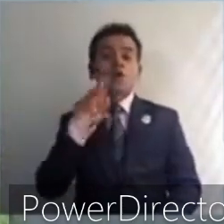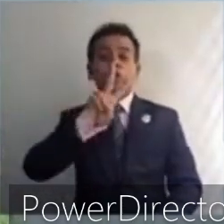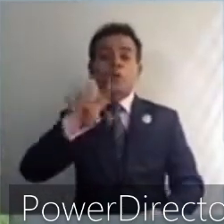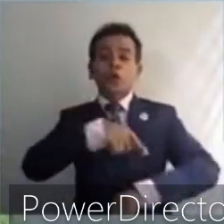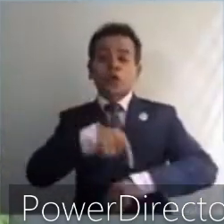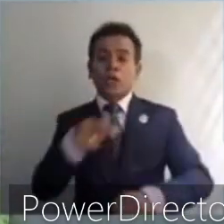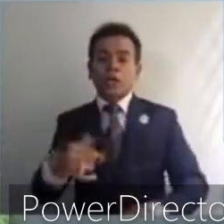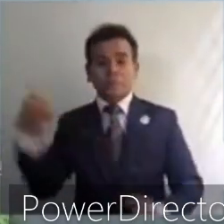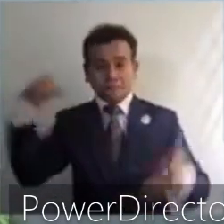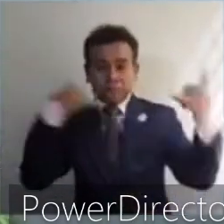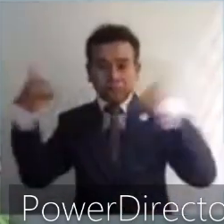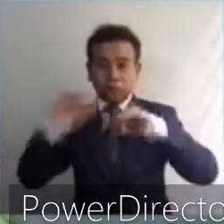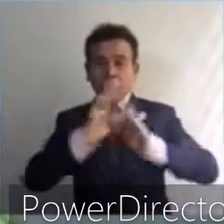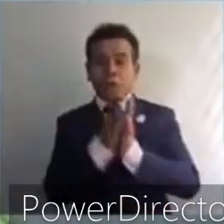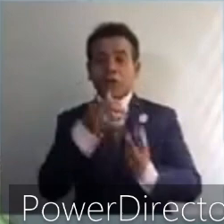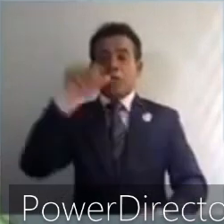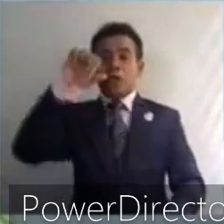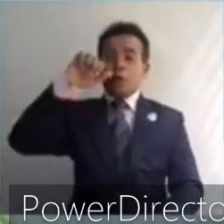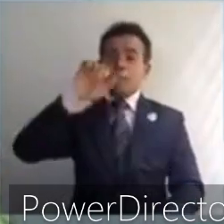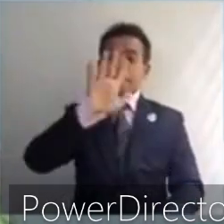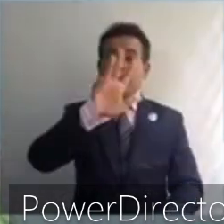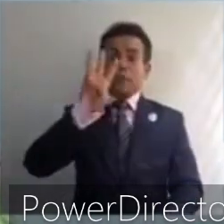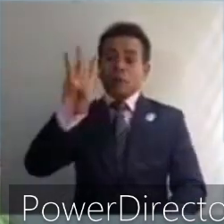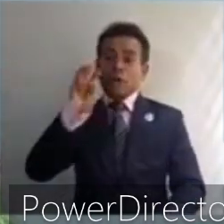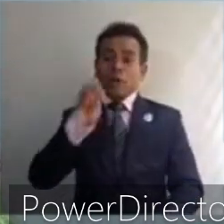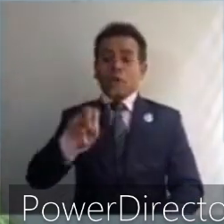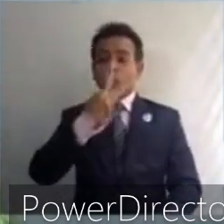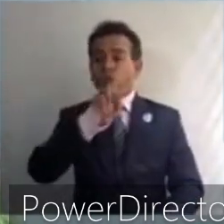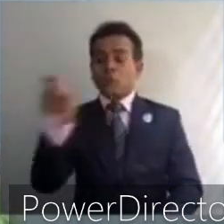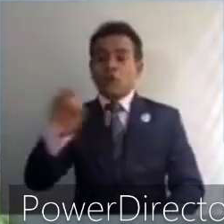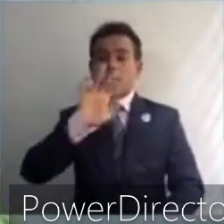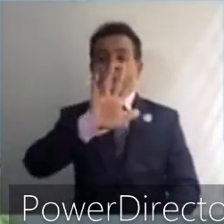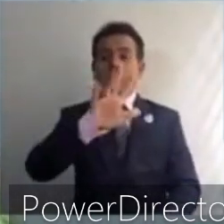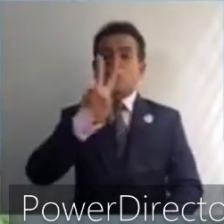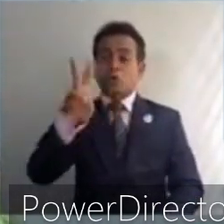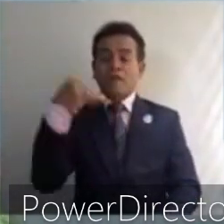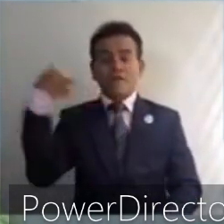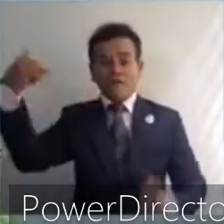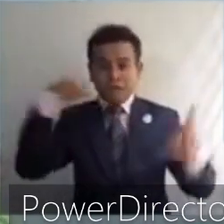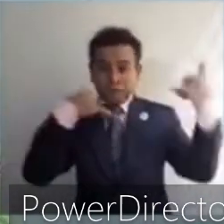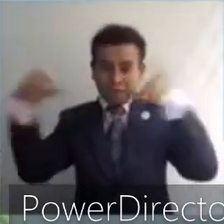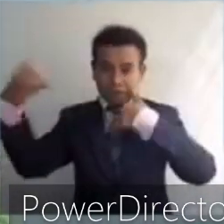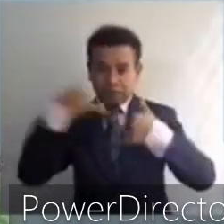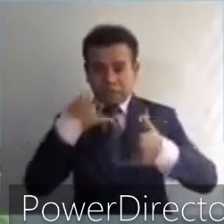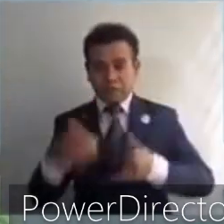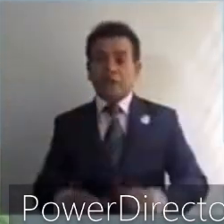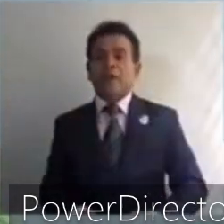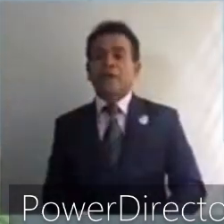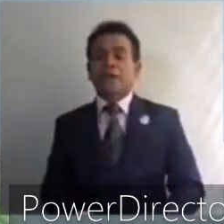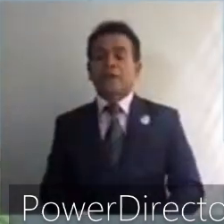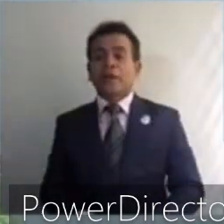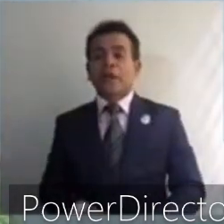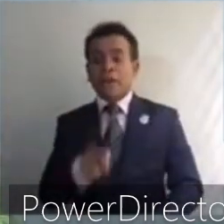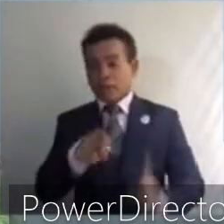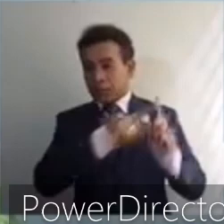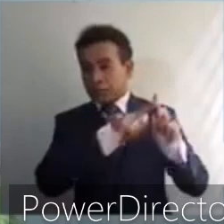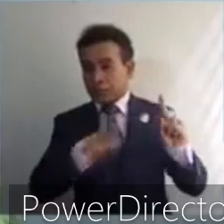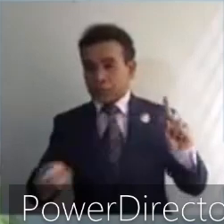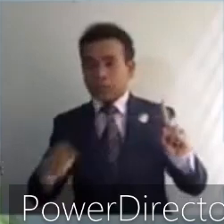53,252টি এবং অদ্যাবধি আমরা এই 1-6263 এই নাম্বারে কল